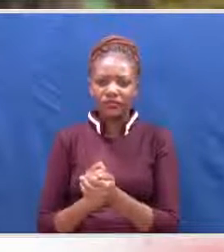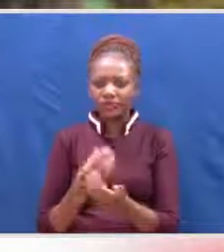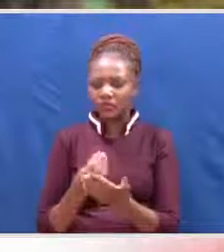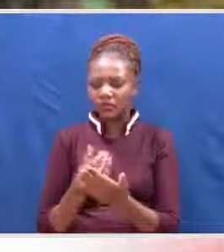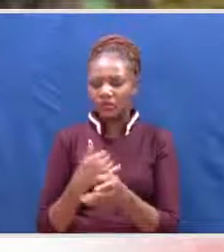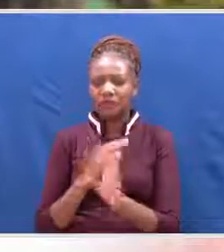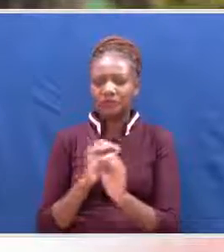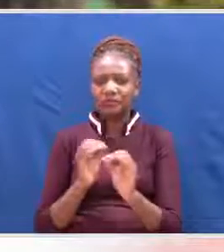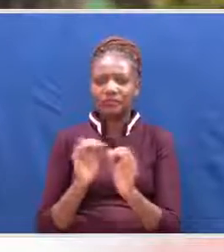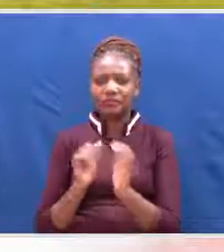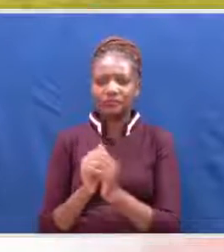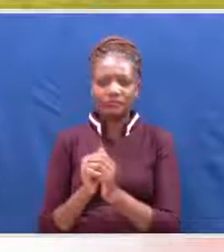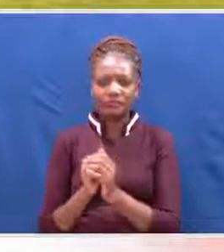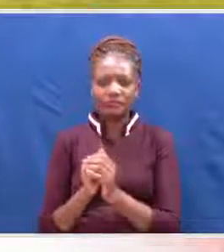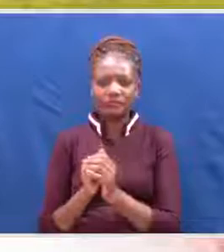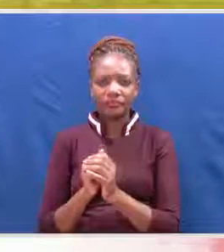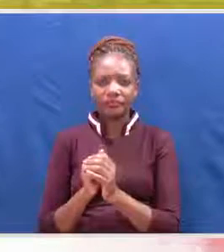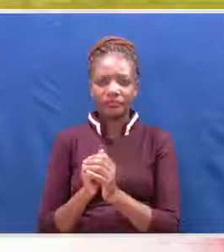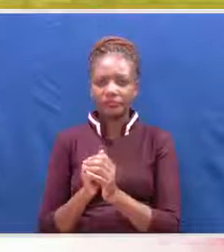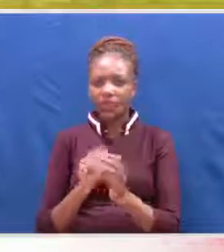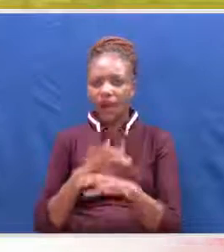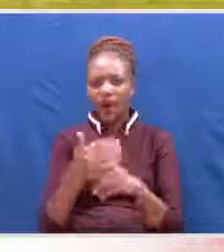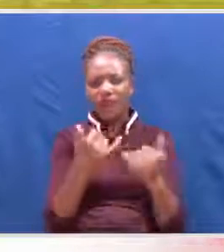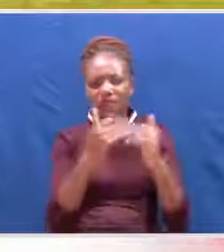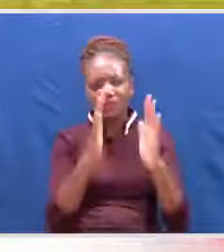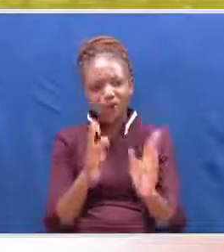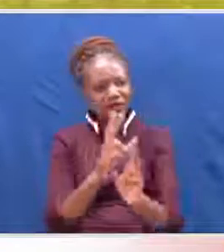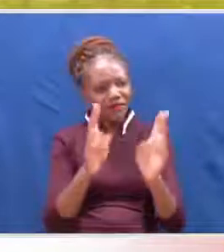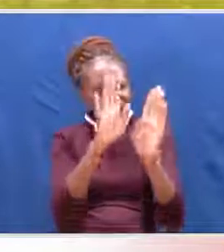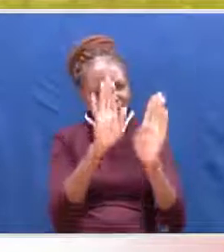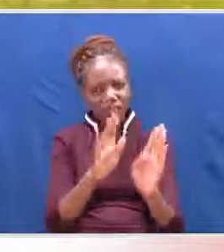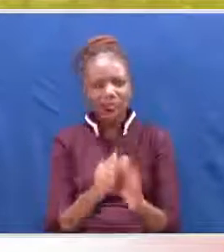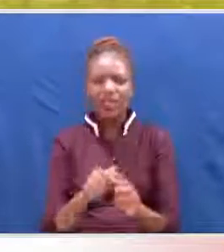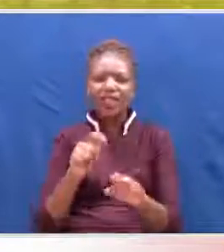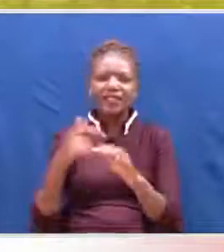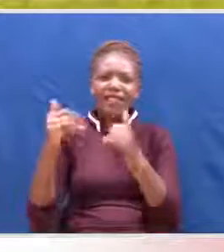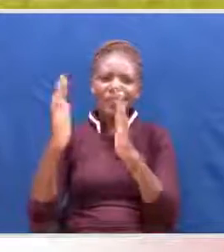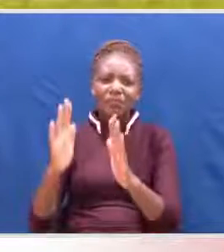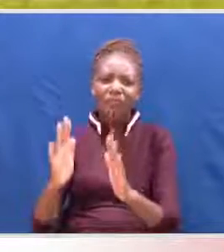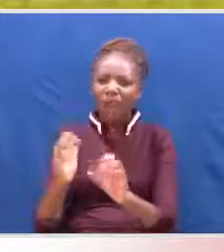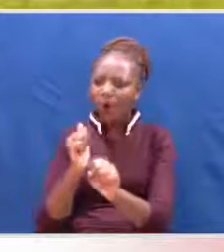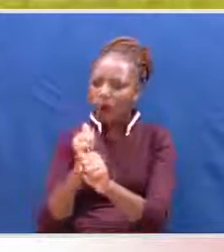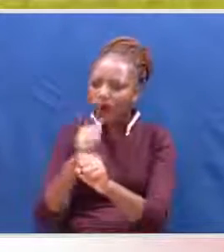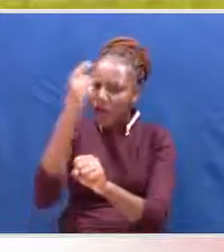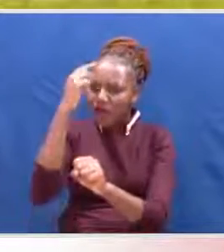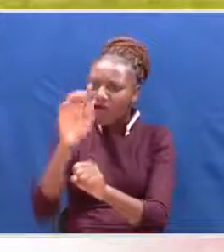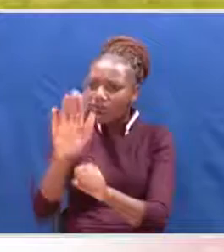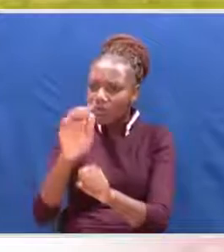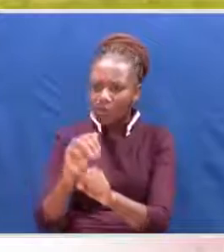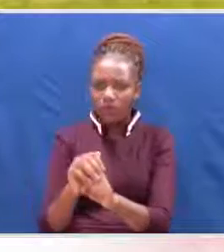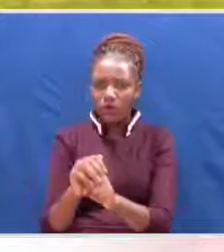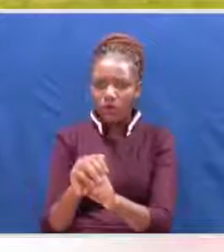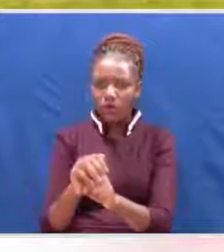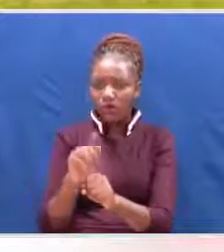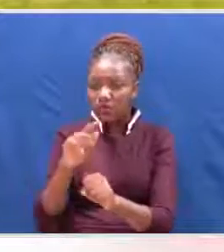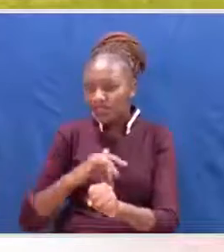haiwezi hata shughulikia hata fanya kazi wake yenyewe. Hawa wachezaji ni assets ya vilabu, unaona. So wakati mchezaji anakufanyia kazi wewe unaona yuko